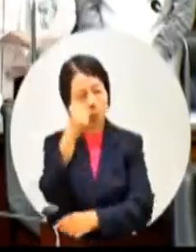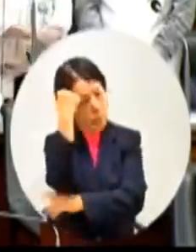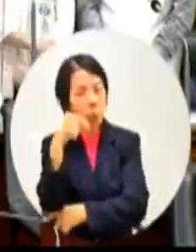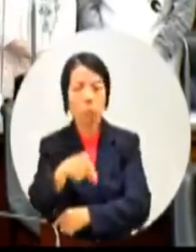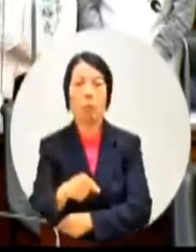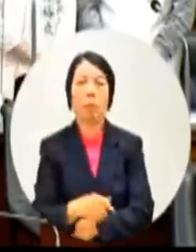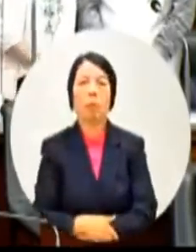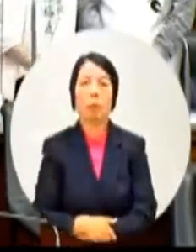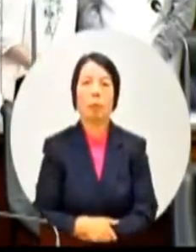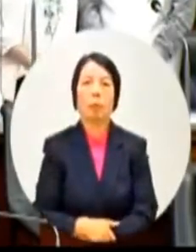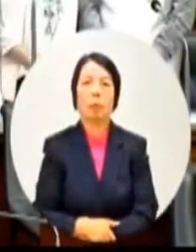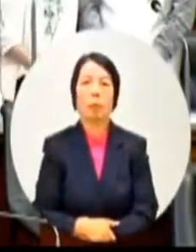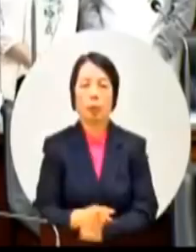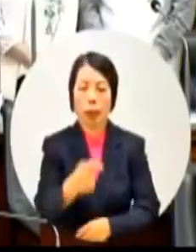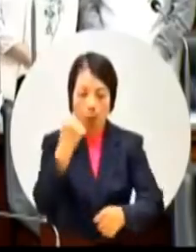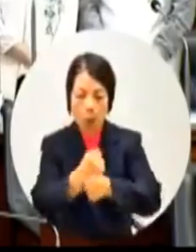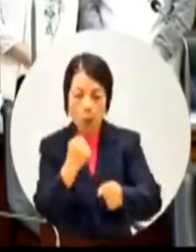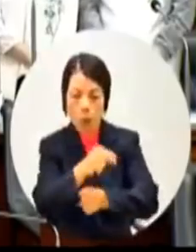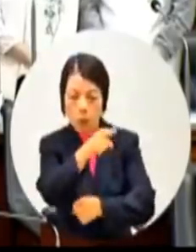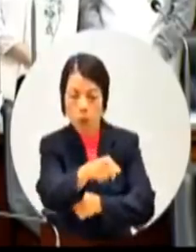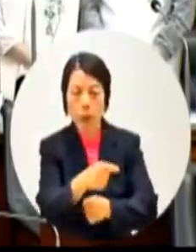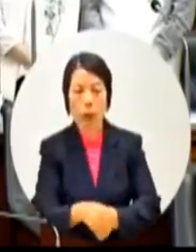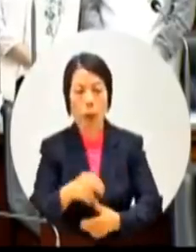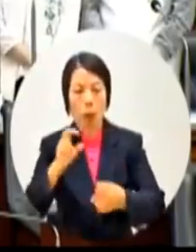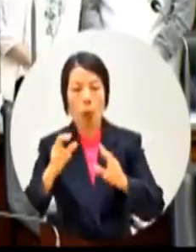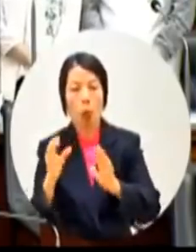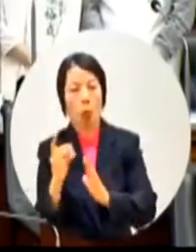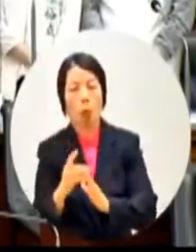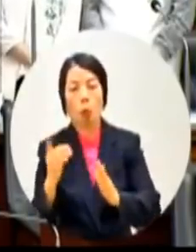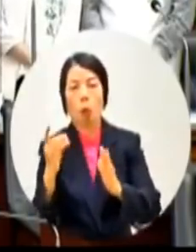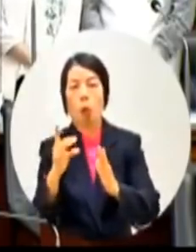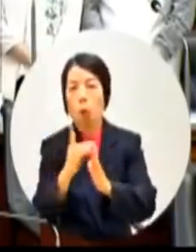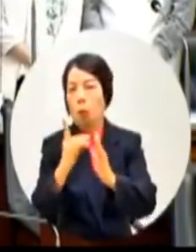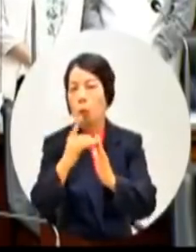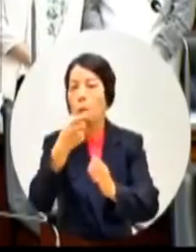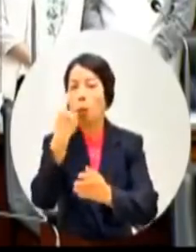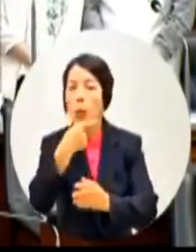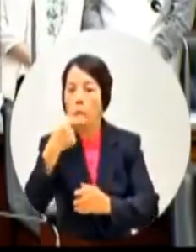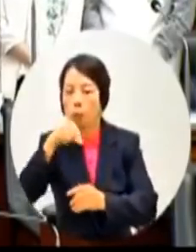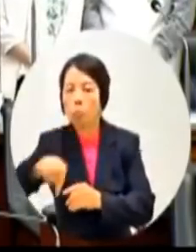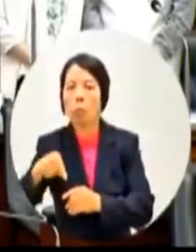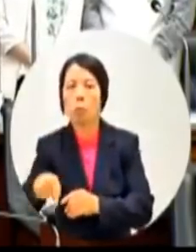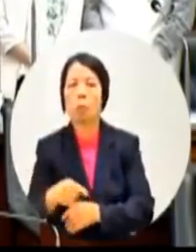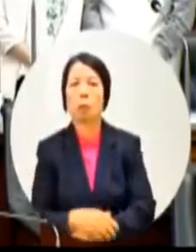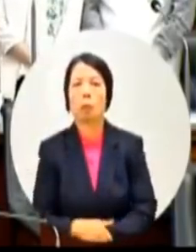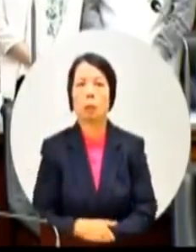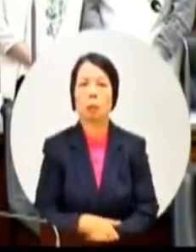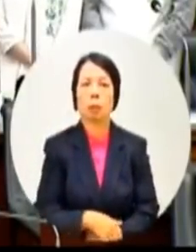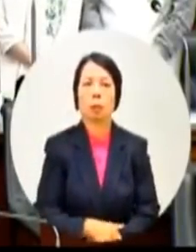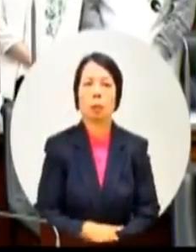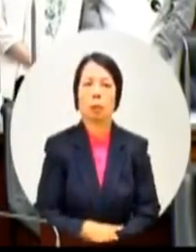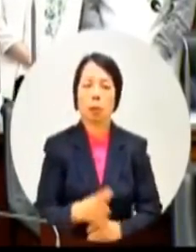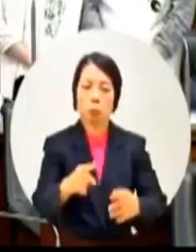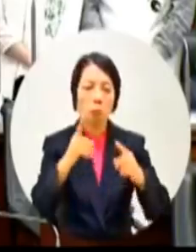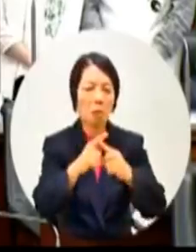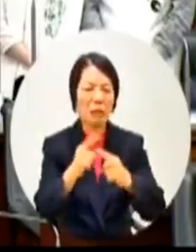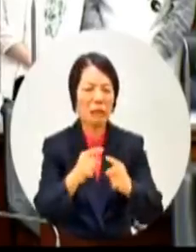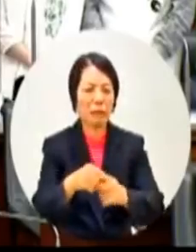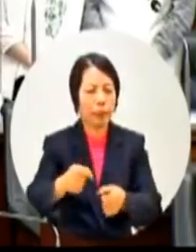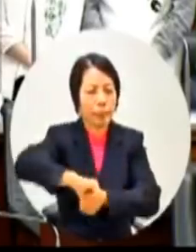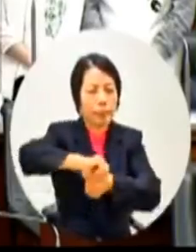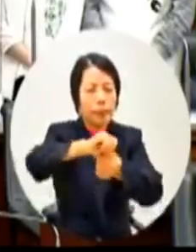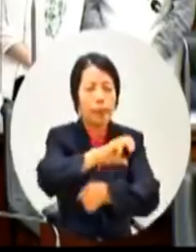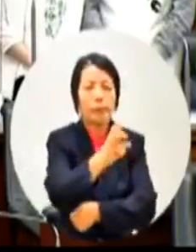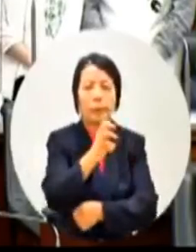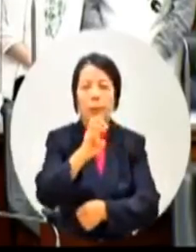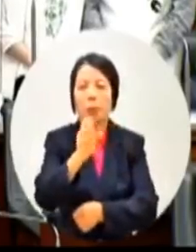户口伫遮，吼，因为你讲三十至五十万也无好，你怎帮伊听你的？邱俊贤坑边啊，因为官方的数字还没有出来。